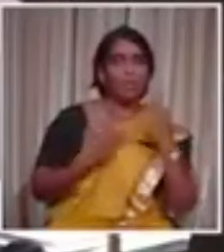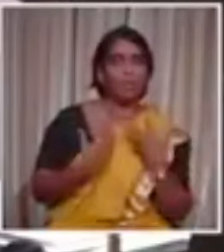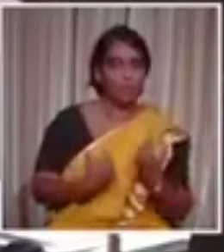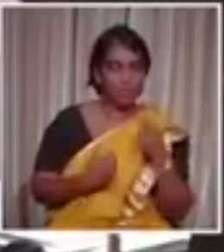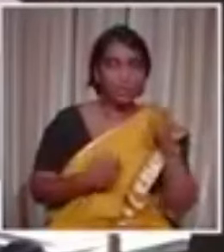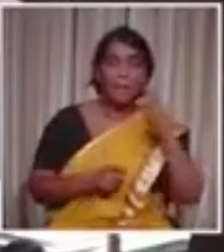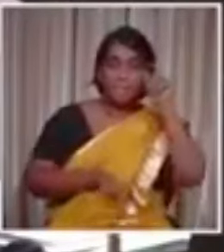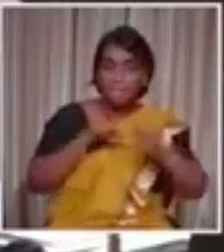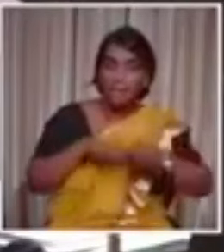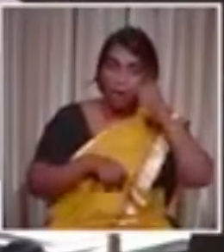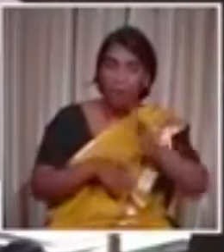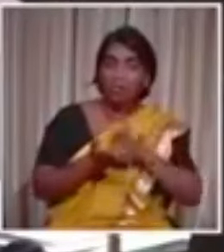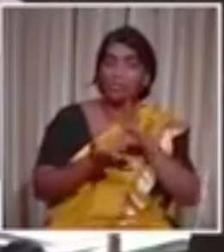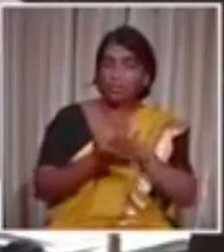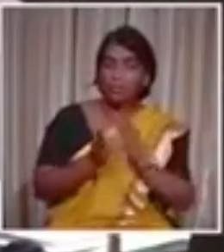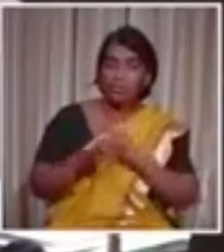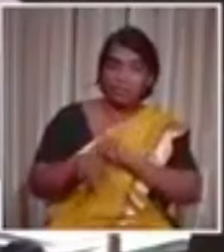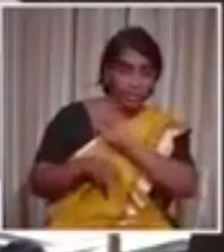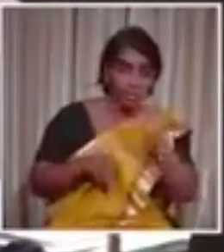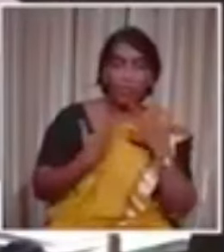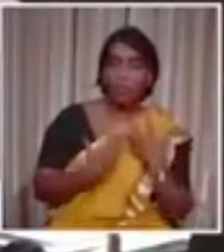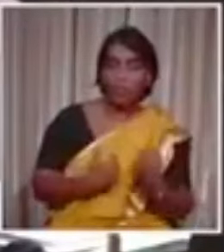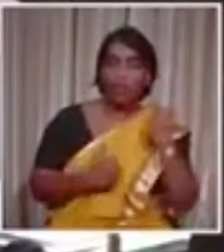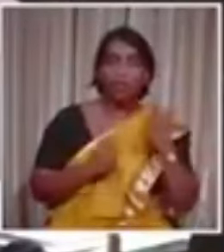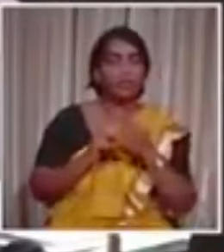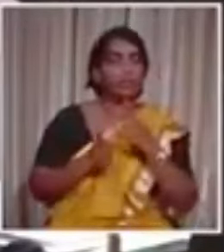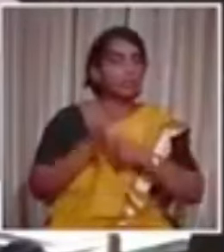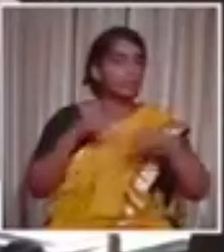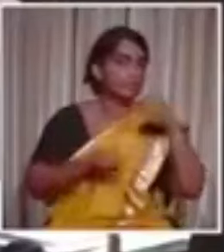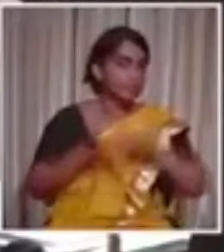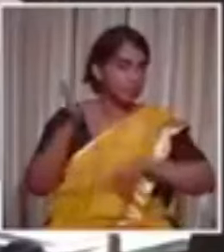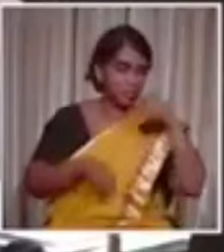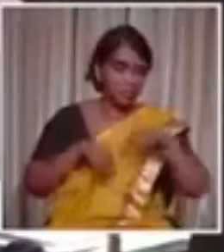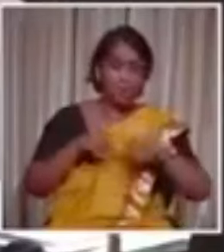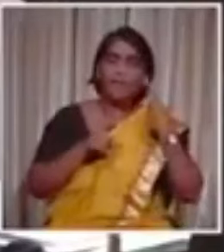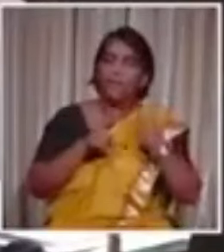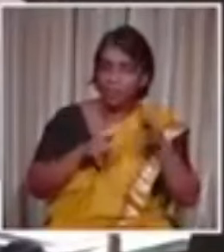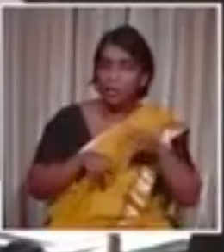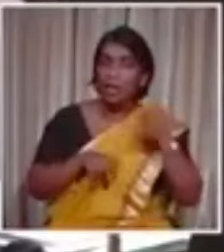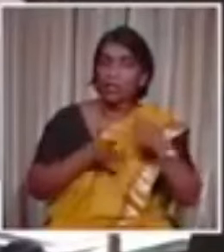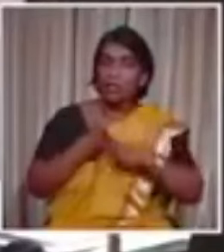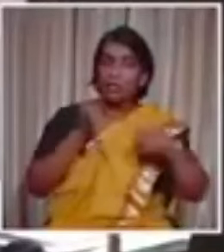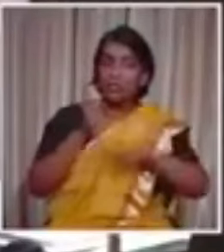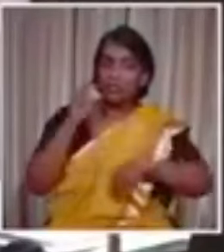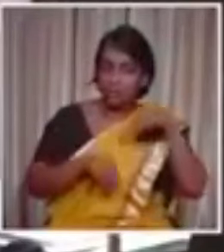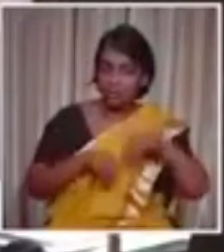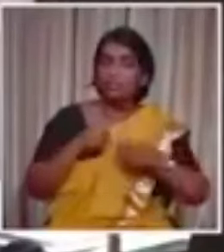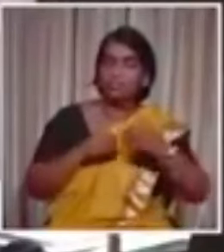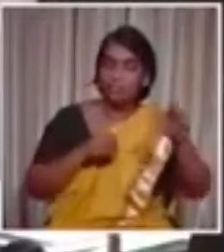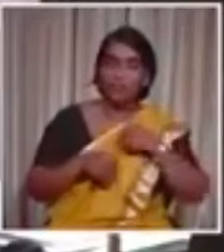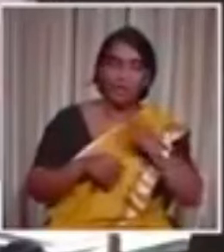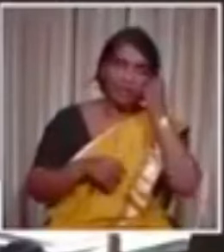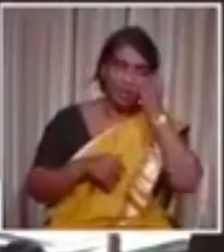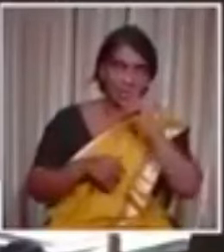ඒ ජනතාවගේ අනුමැතිය සහිත විරාම කාලයක් ලැබෙන්නේ නව ජනවරමකින් පමණයි. ඒ නිසා නව ජනවරමකට යමු කියන එක තමයි අපේ